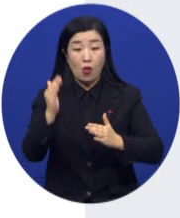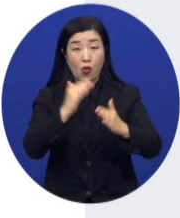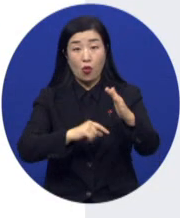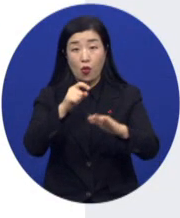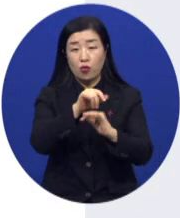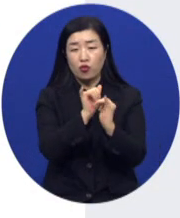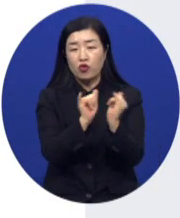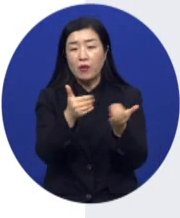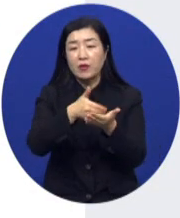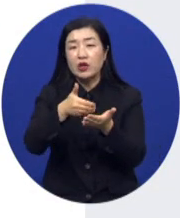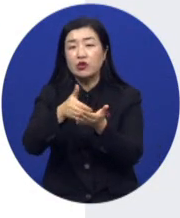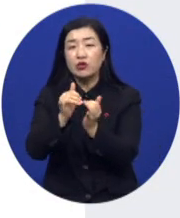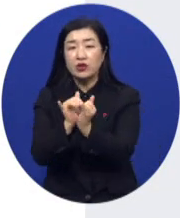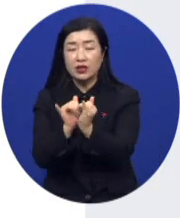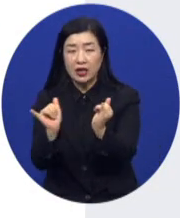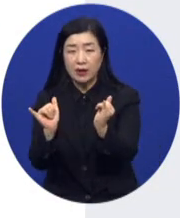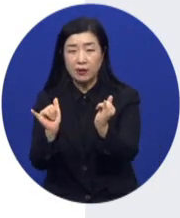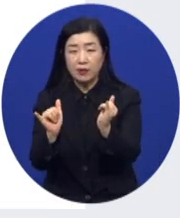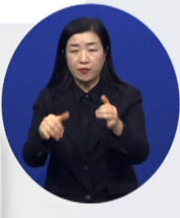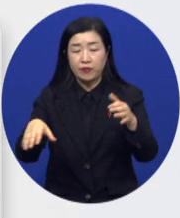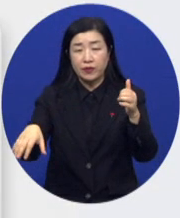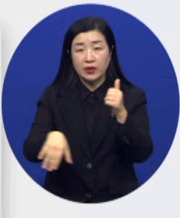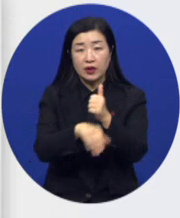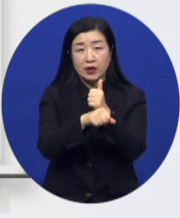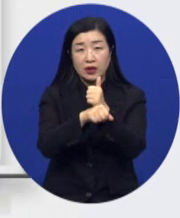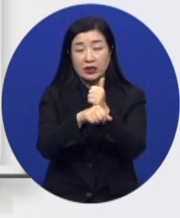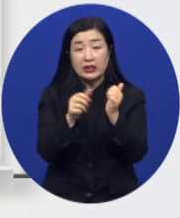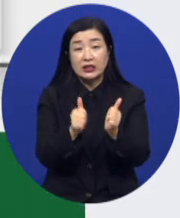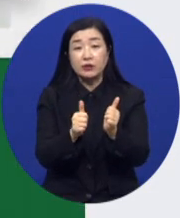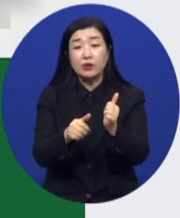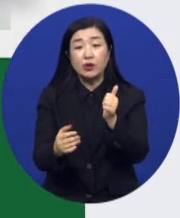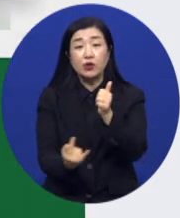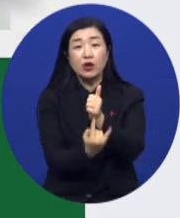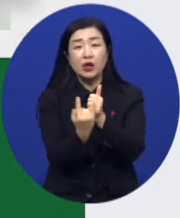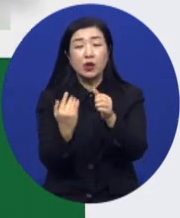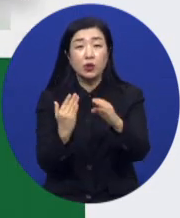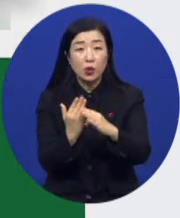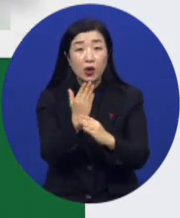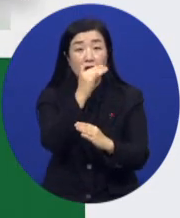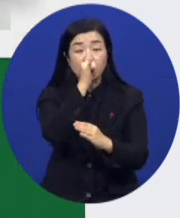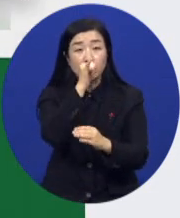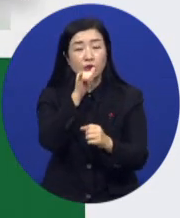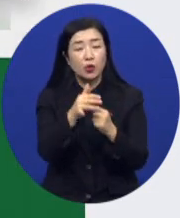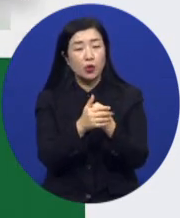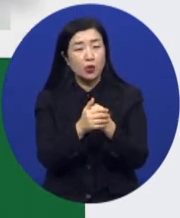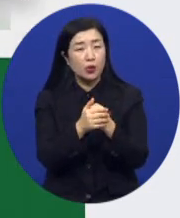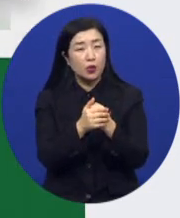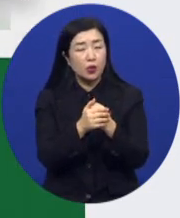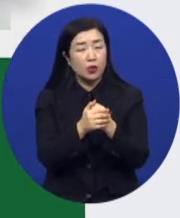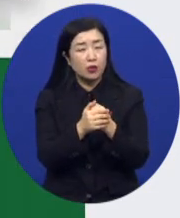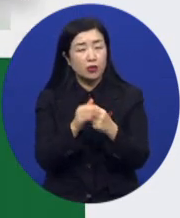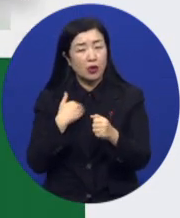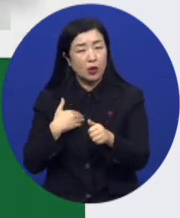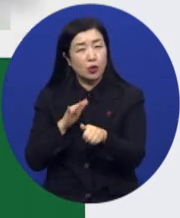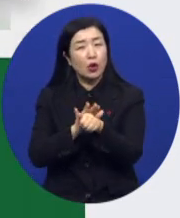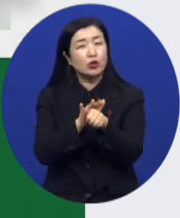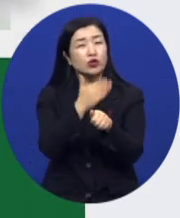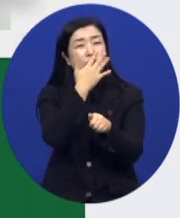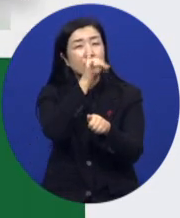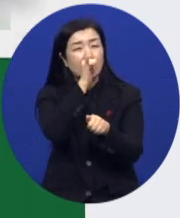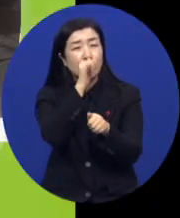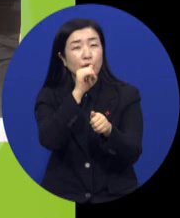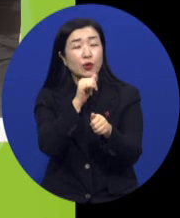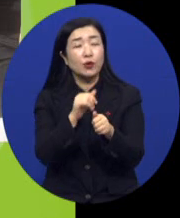공무원과 미술인 등으로 구성된 제주도 미술작품 심의위원회를 통과할 수 있도록 자신들이 힘을 써줄 수 있다는